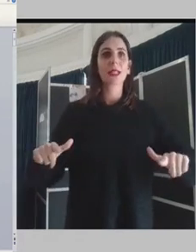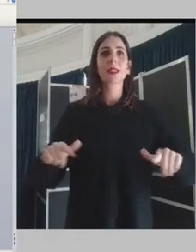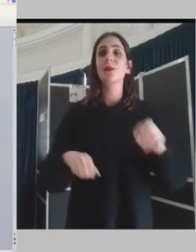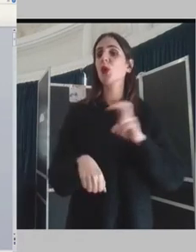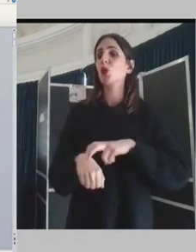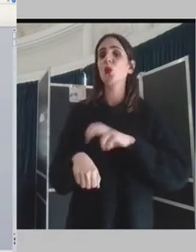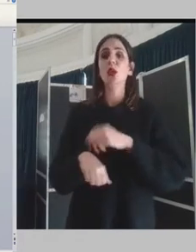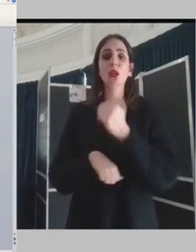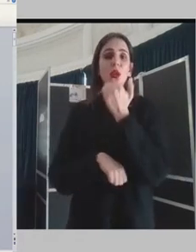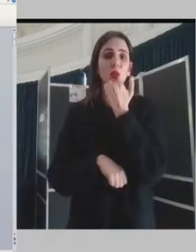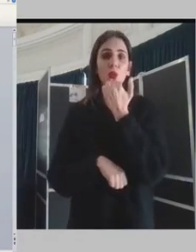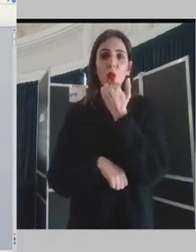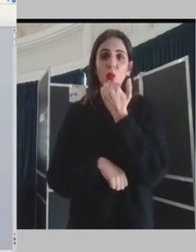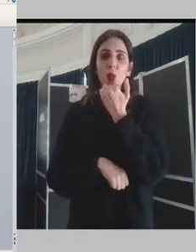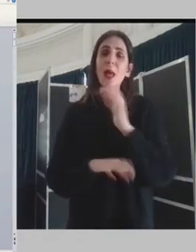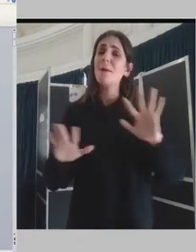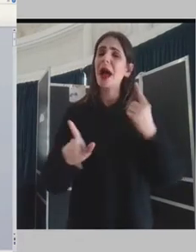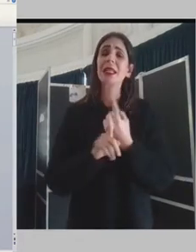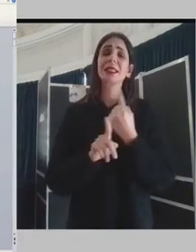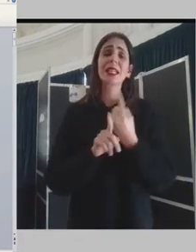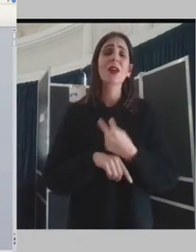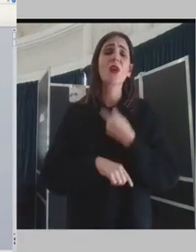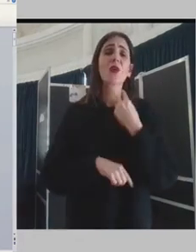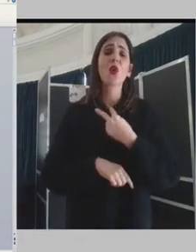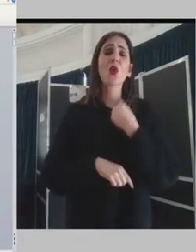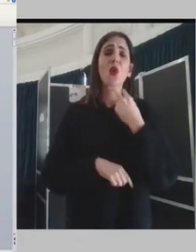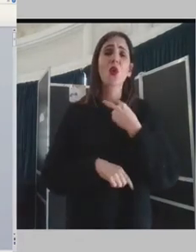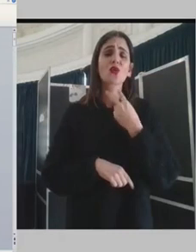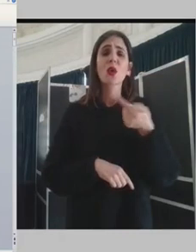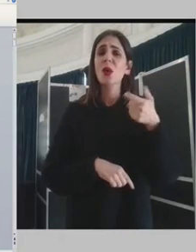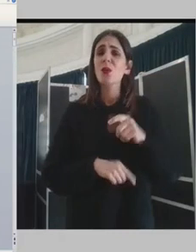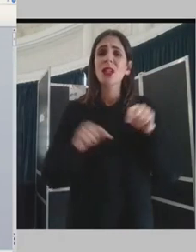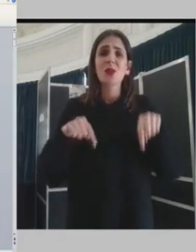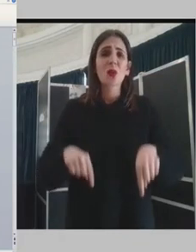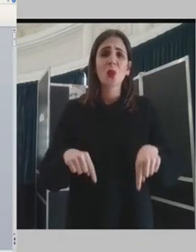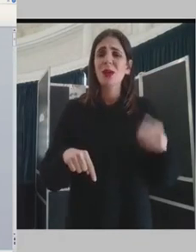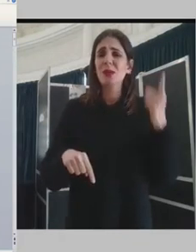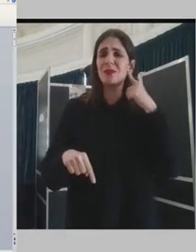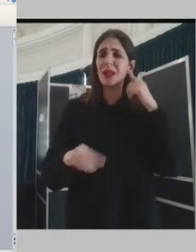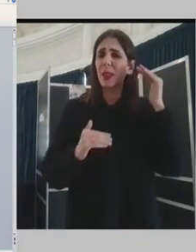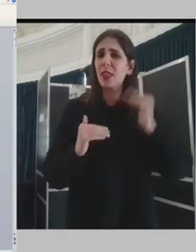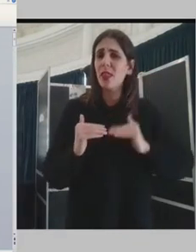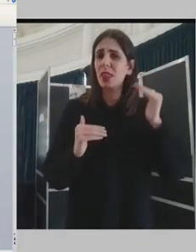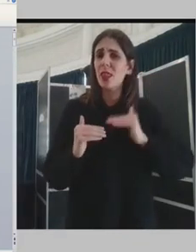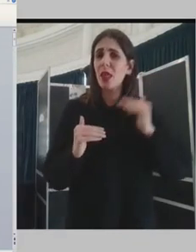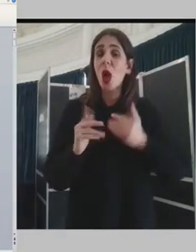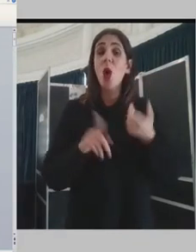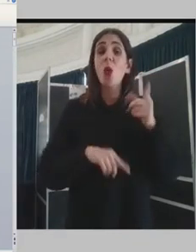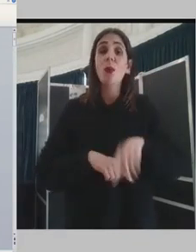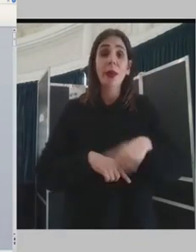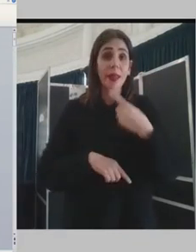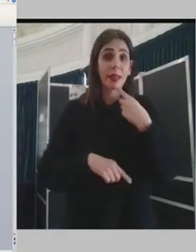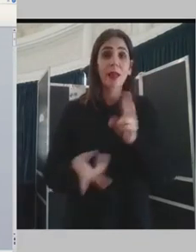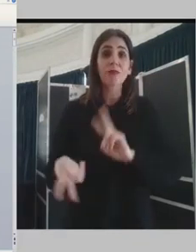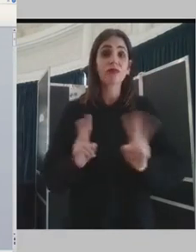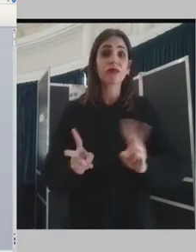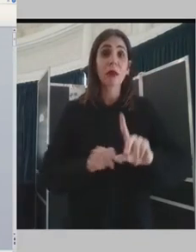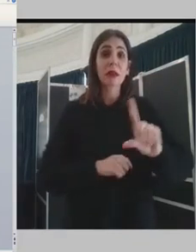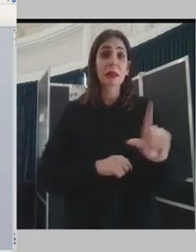chiedo scusa, se può alzare leggermente la voce perché la sentiamo un po' bassa e l'interpretariato